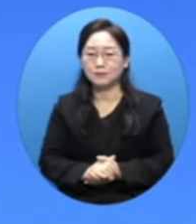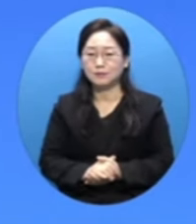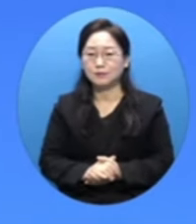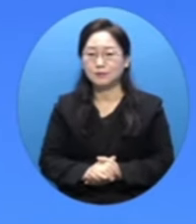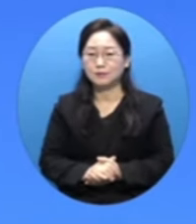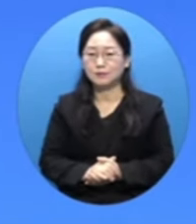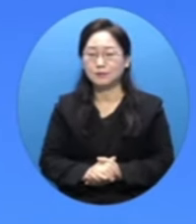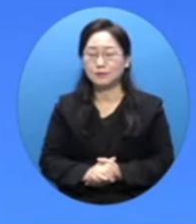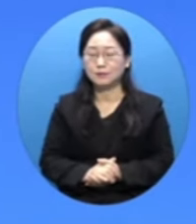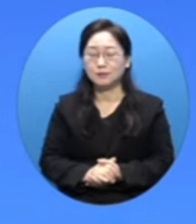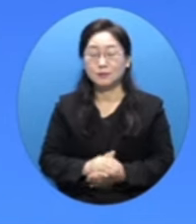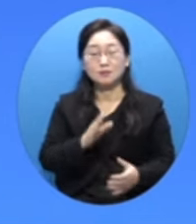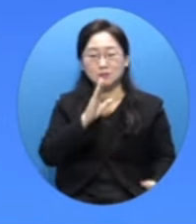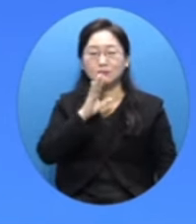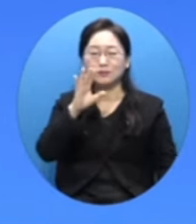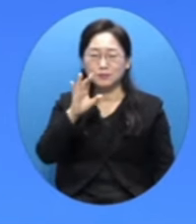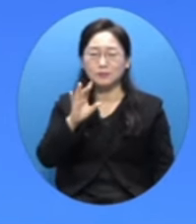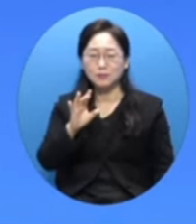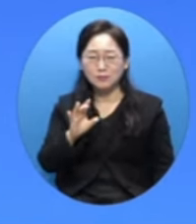물론 뭐